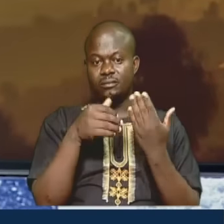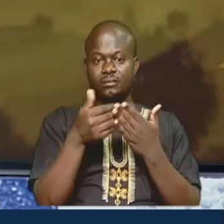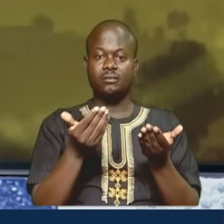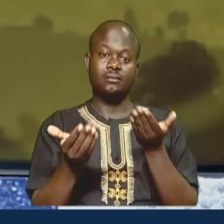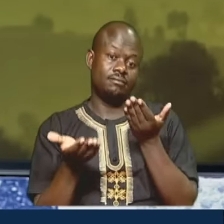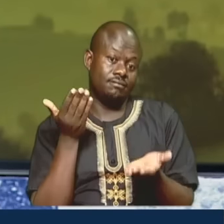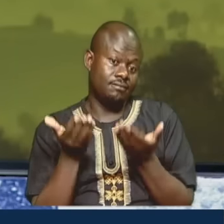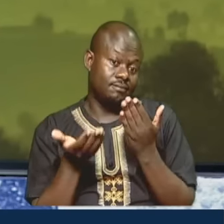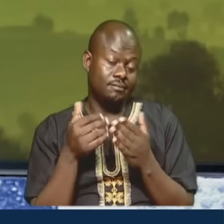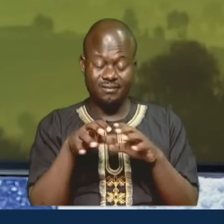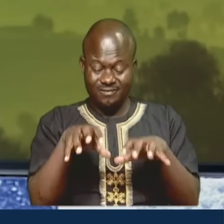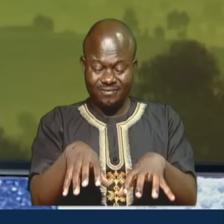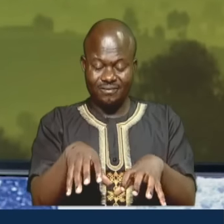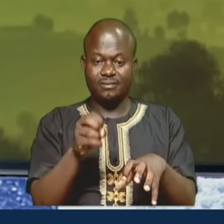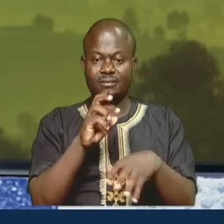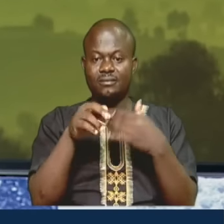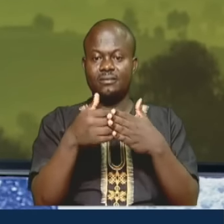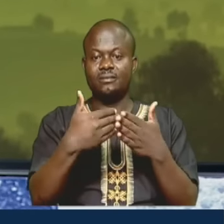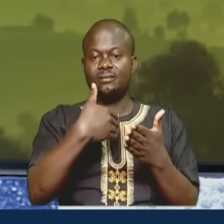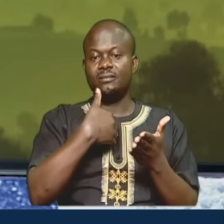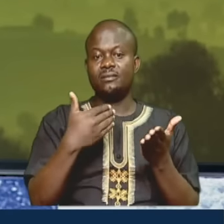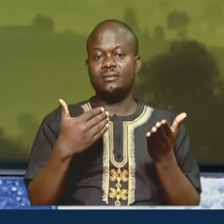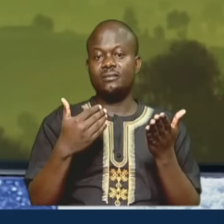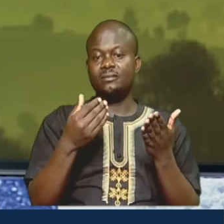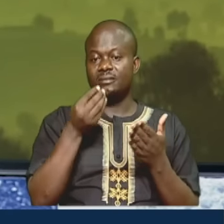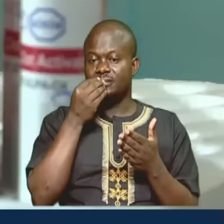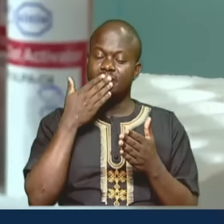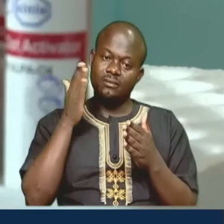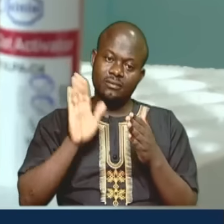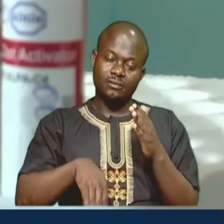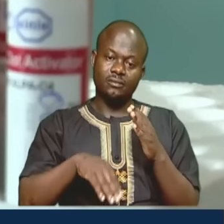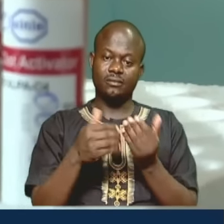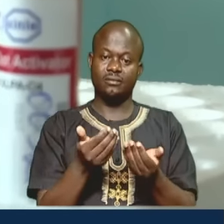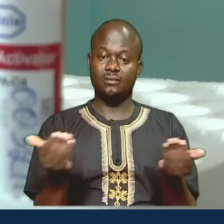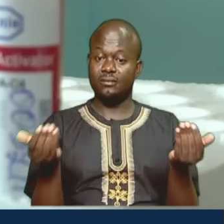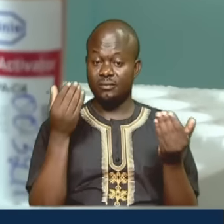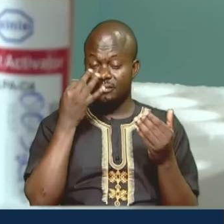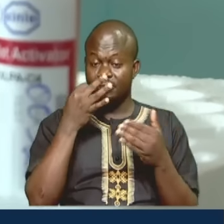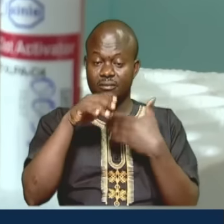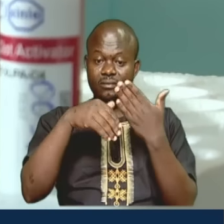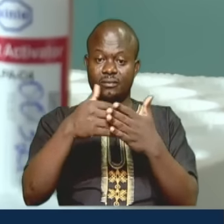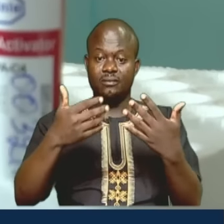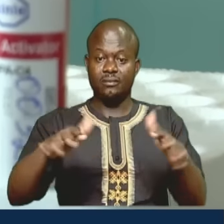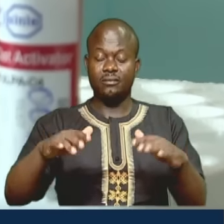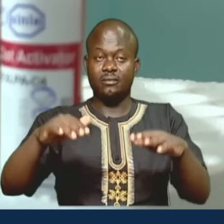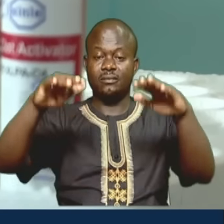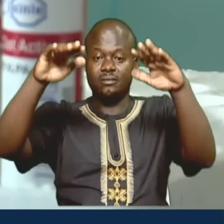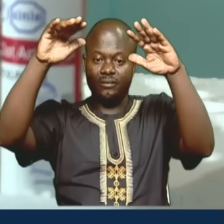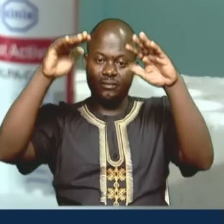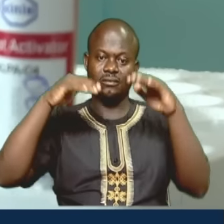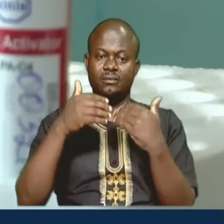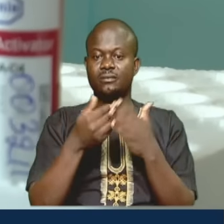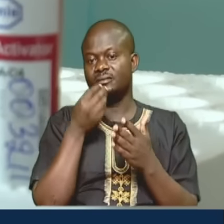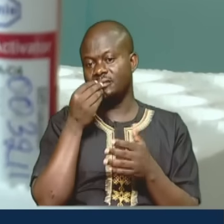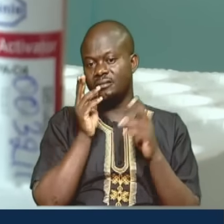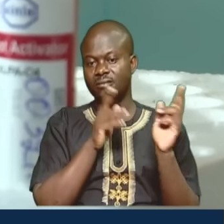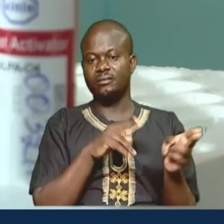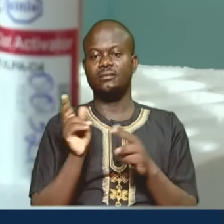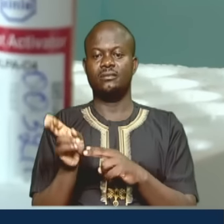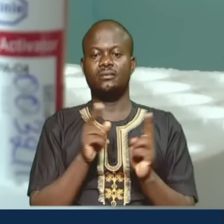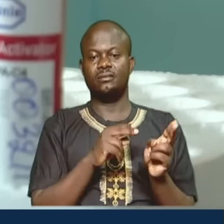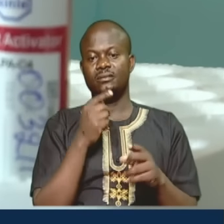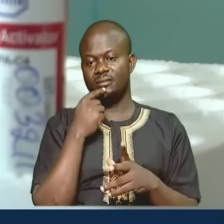yari yaragwingiye cyangwa yarafite malnutrition akiri umwana namara gukura narya bisanzwe